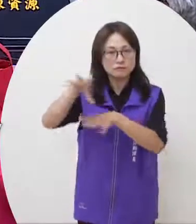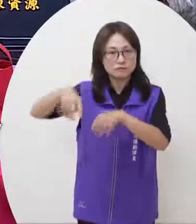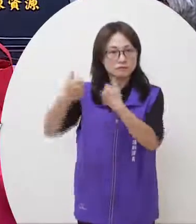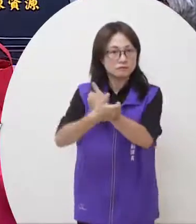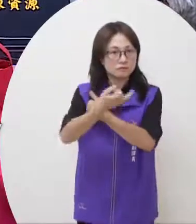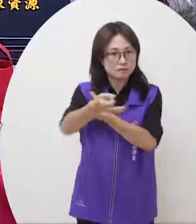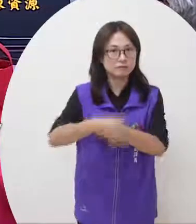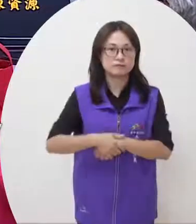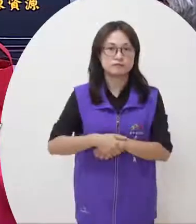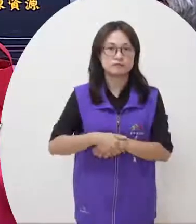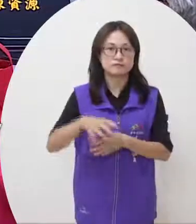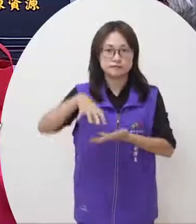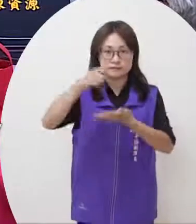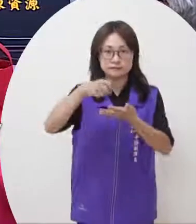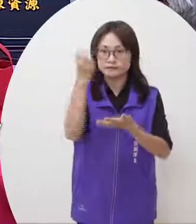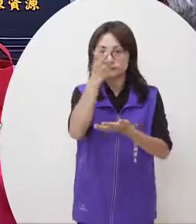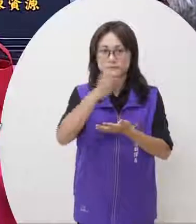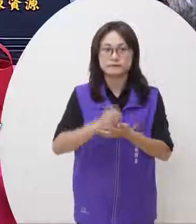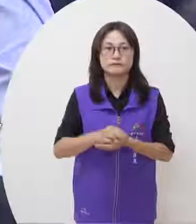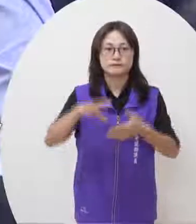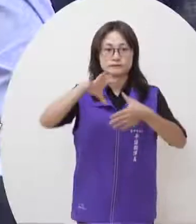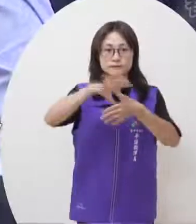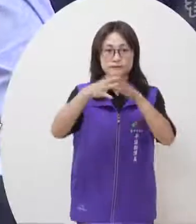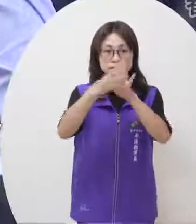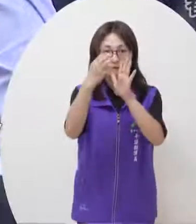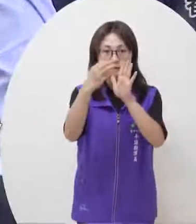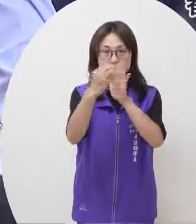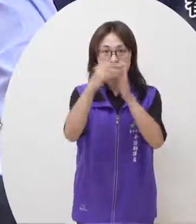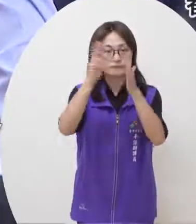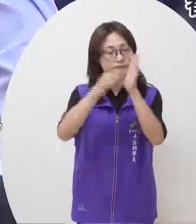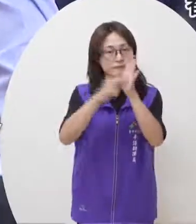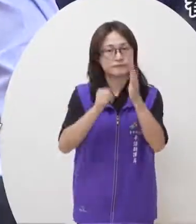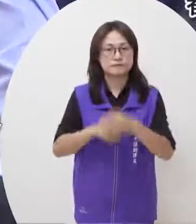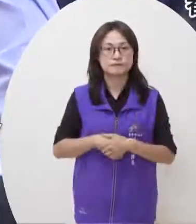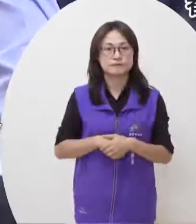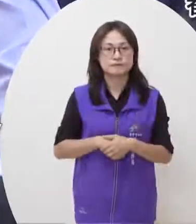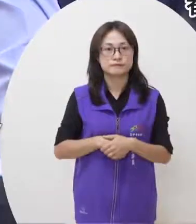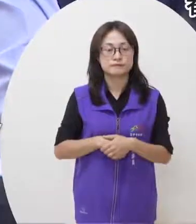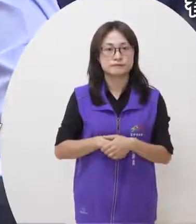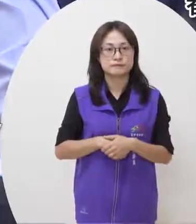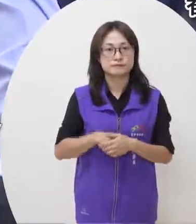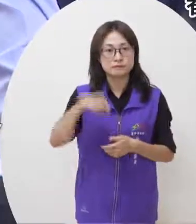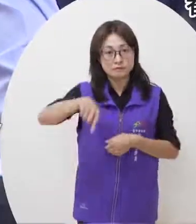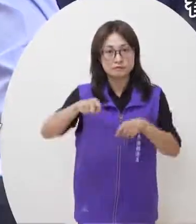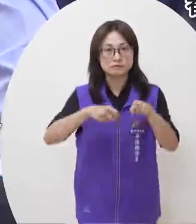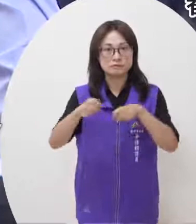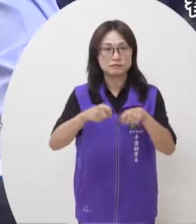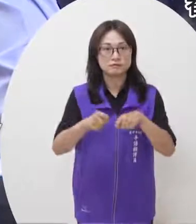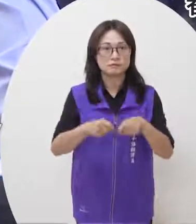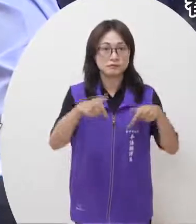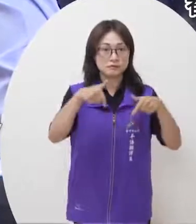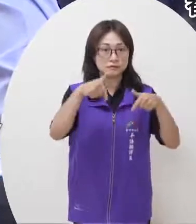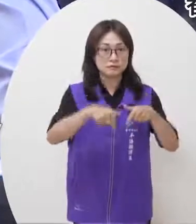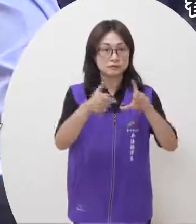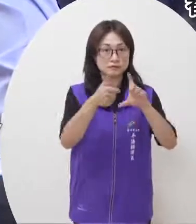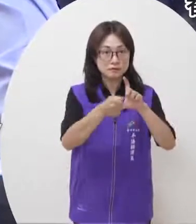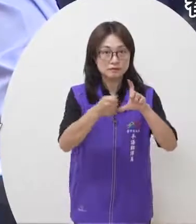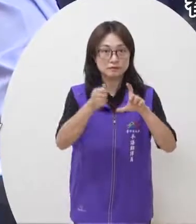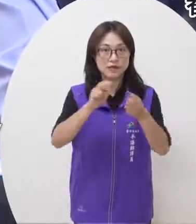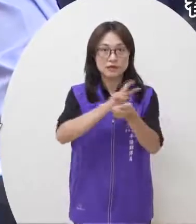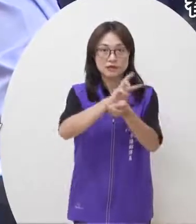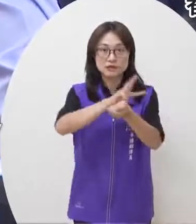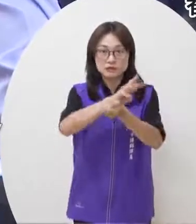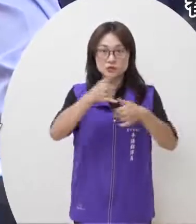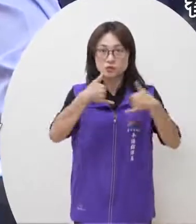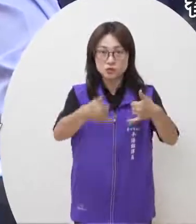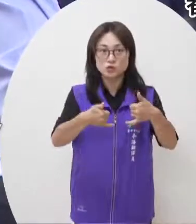付，敬请审议，请文化局说明。 文化局报告，那这件案子西区的林森路75号日